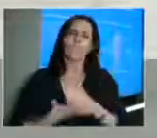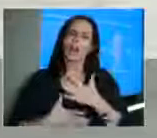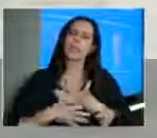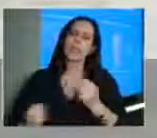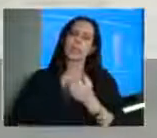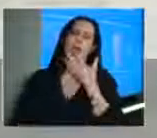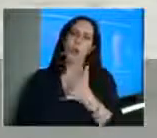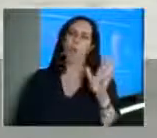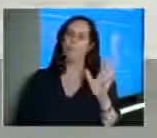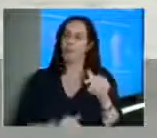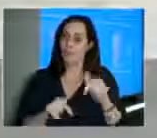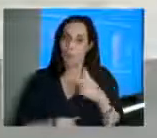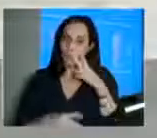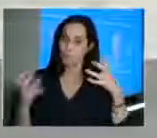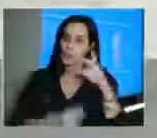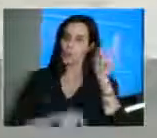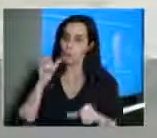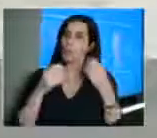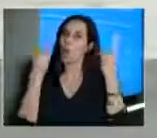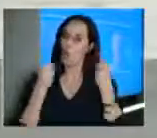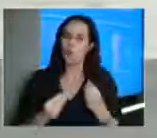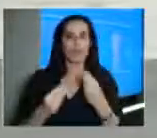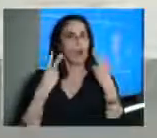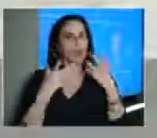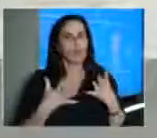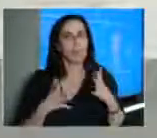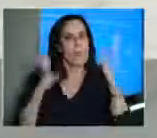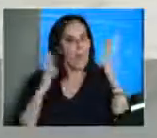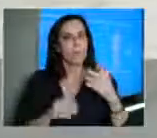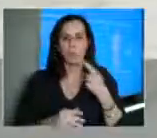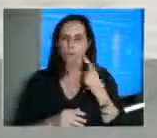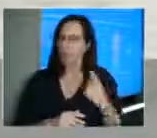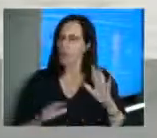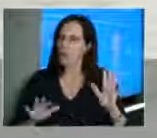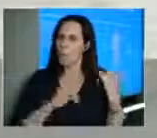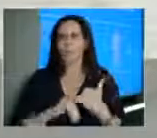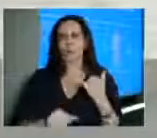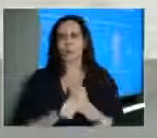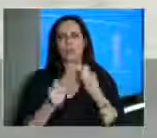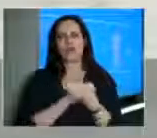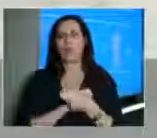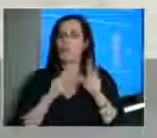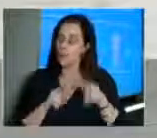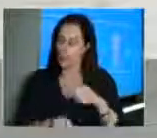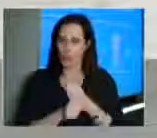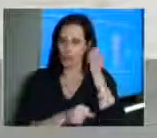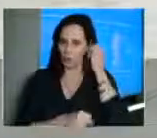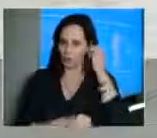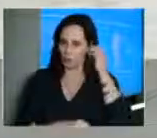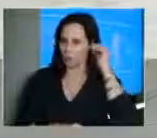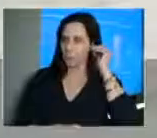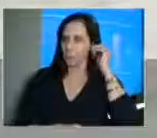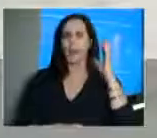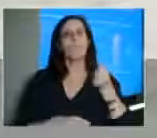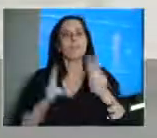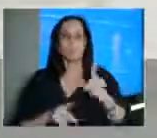מהגועל נפש. ופה הם רואים קבוצה של אנשים טובים, אכפתים, נלהבים, שאומרים לעצמם, בוא נביא שינוי ותקווה, ואפשר. ואם אפשר, אז